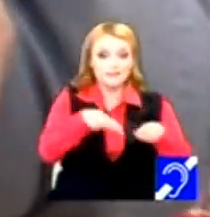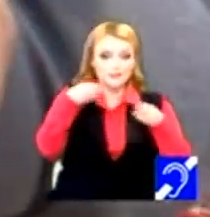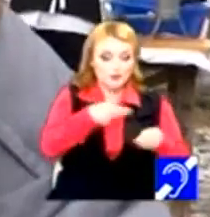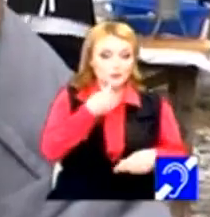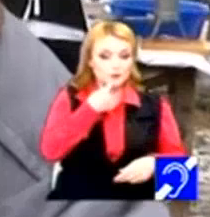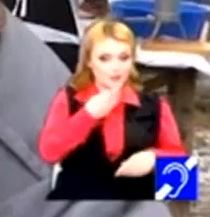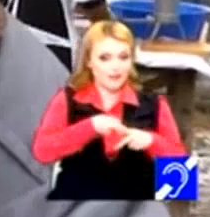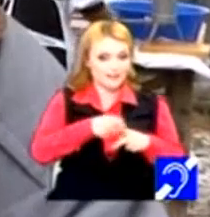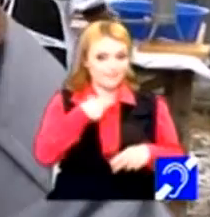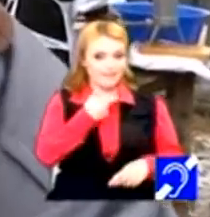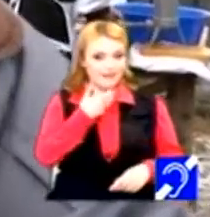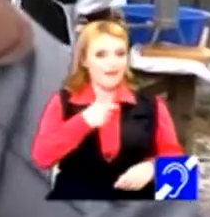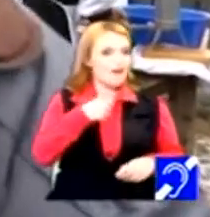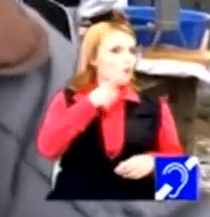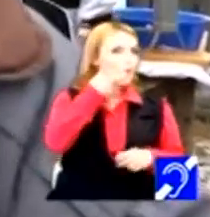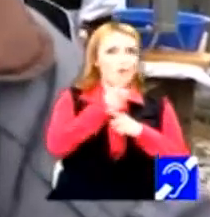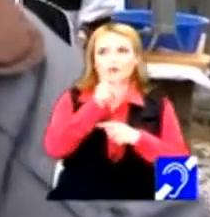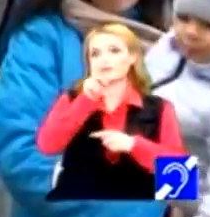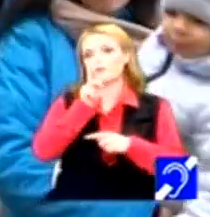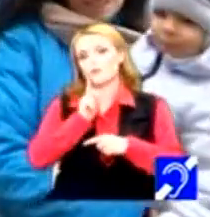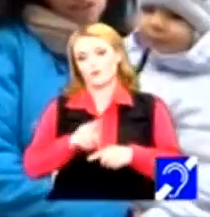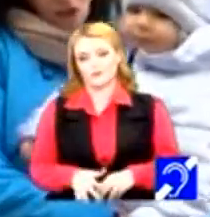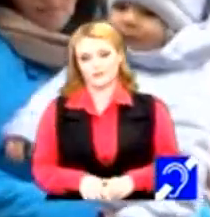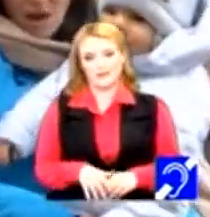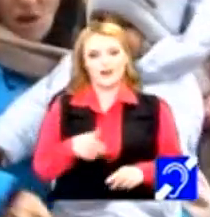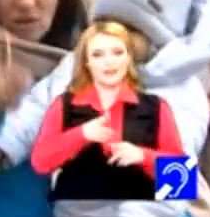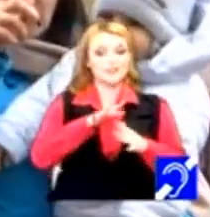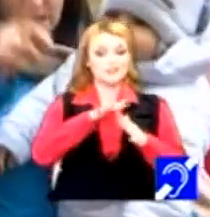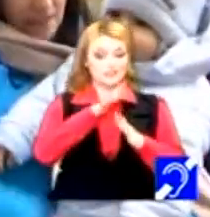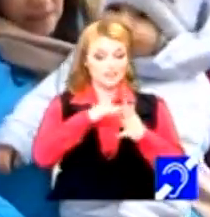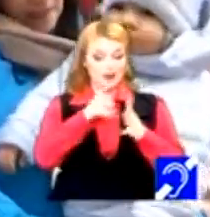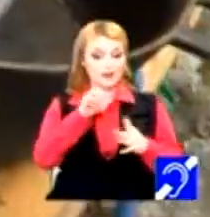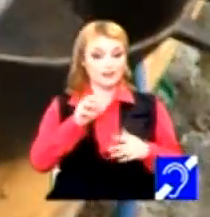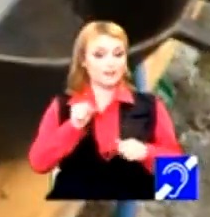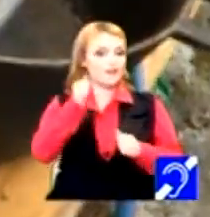fără boian, e foarte gustos. În județul Harghita, anual, au loc